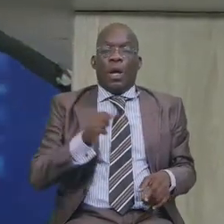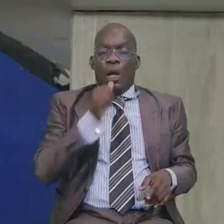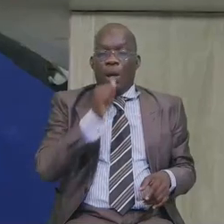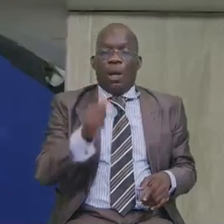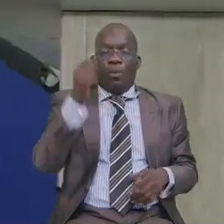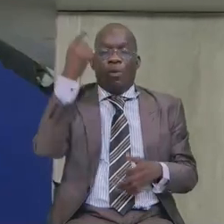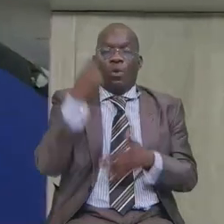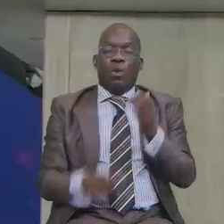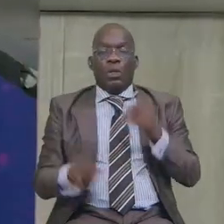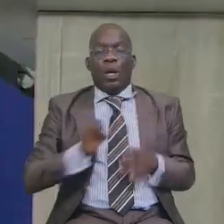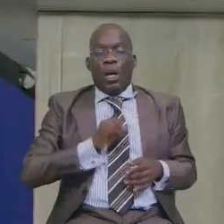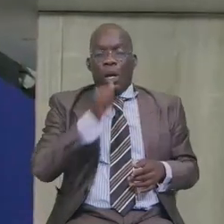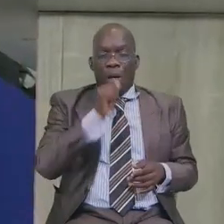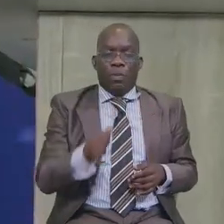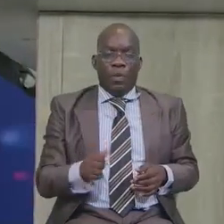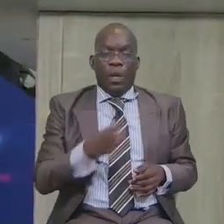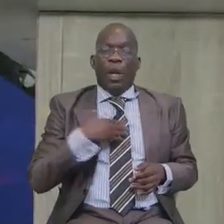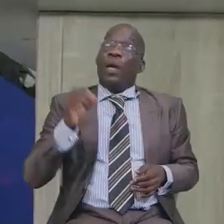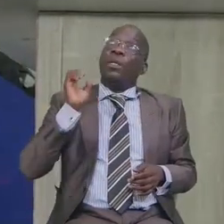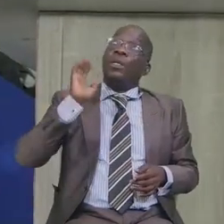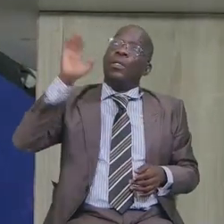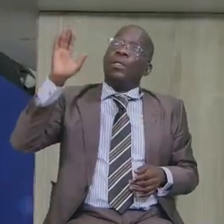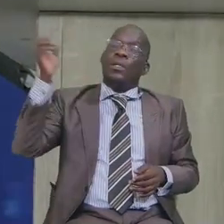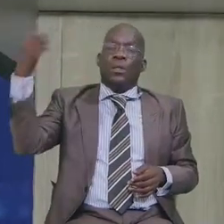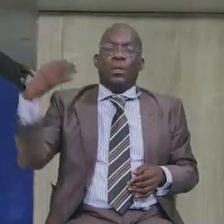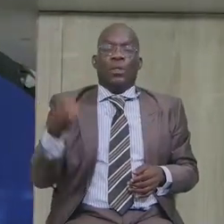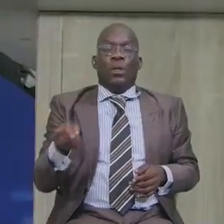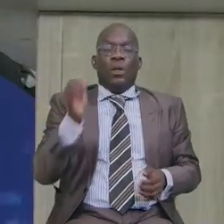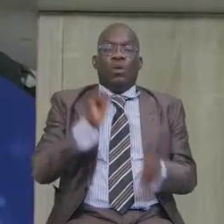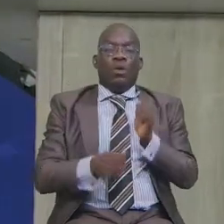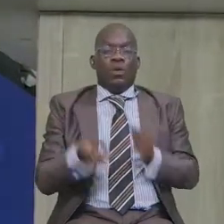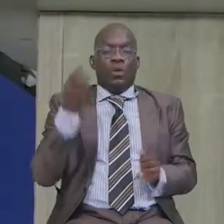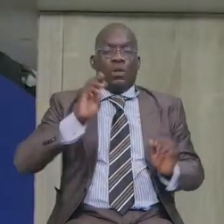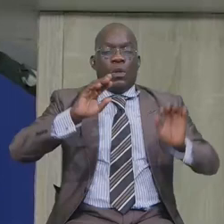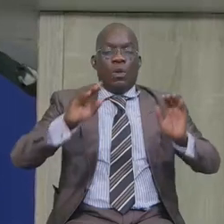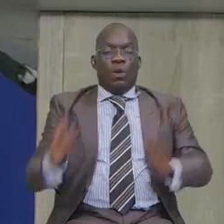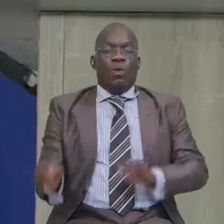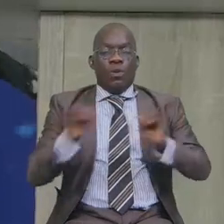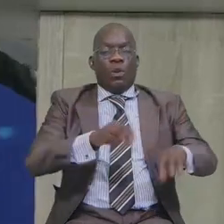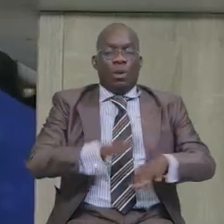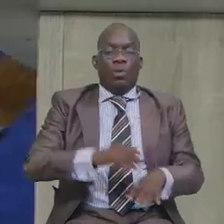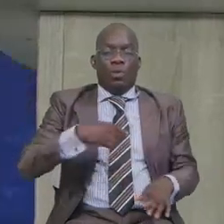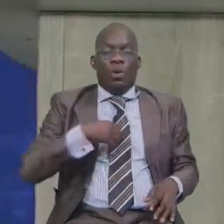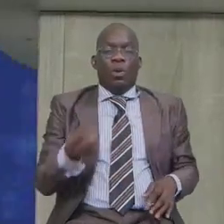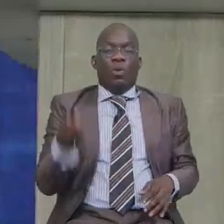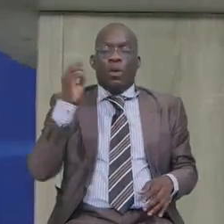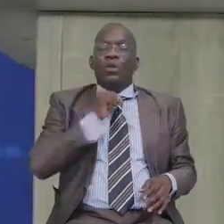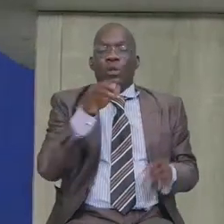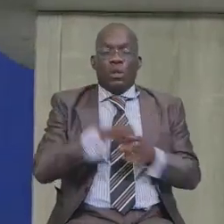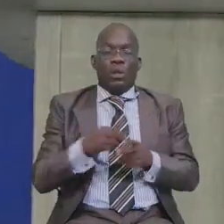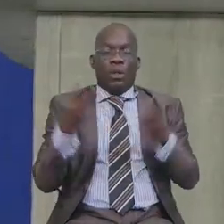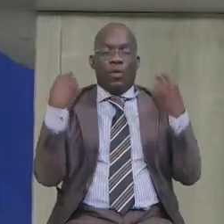je suis. Et sa grâce envers moi n'a pas été vaine. Loin de là,